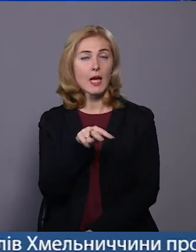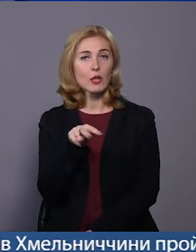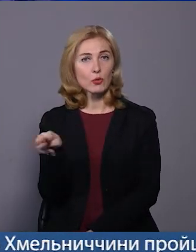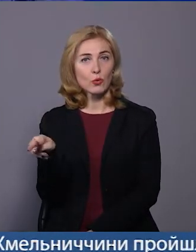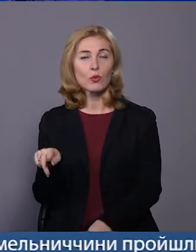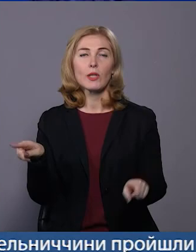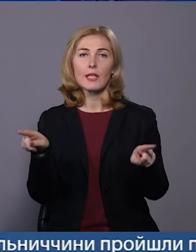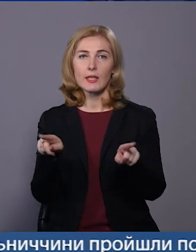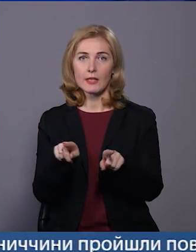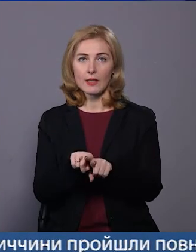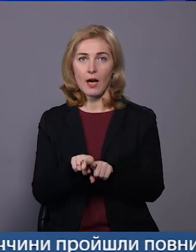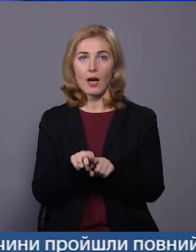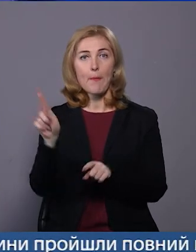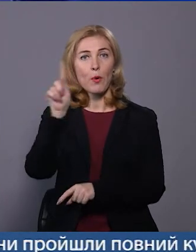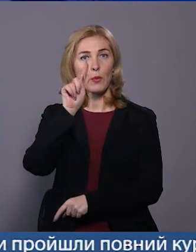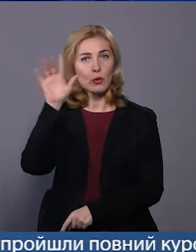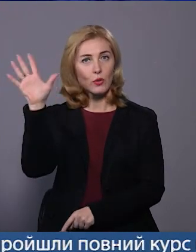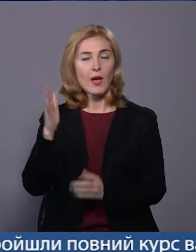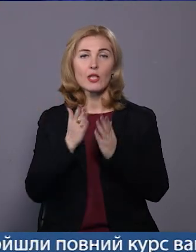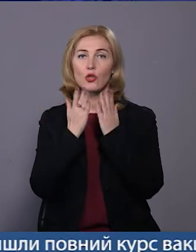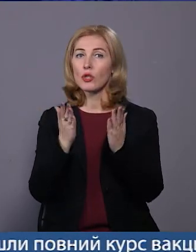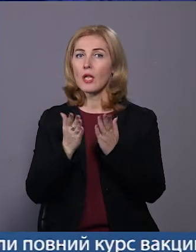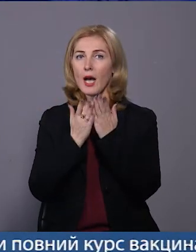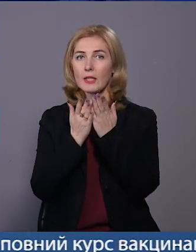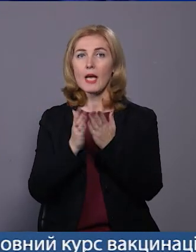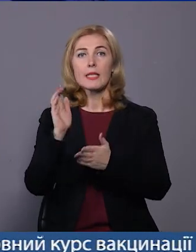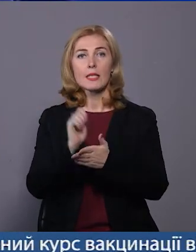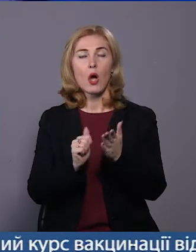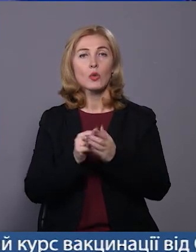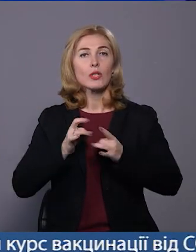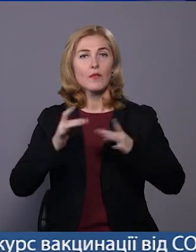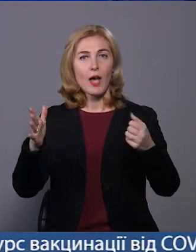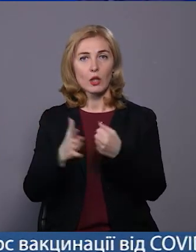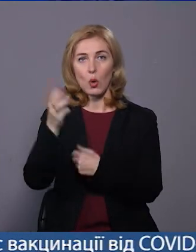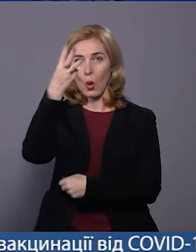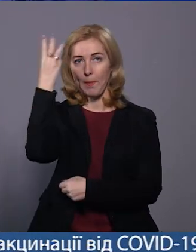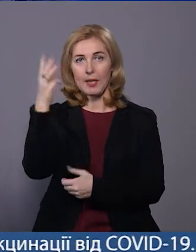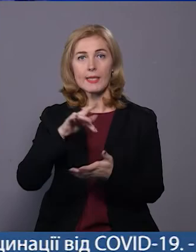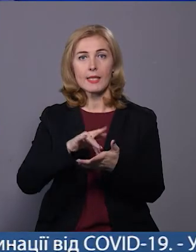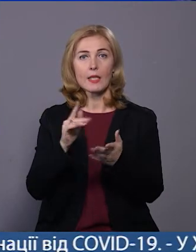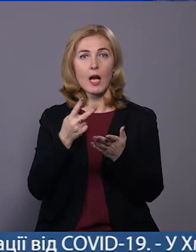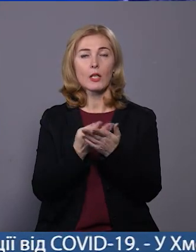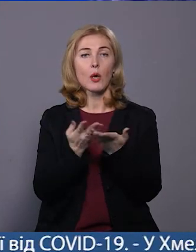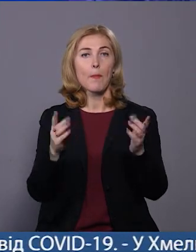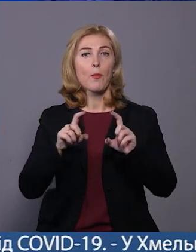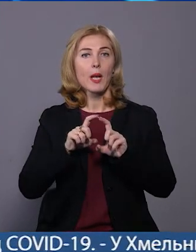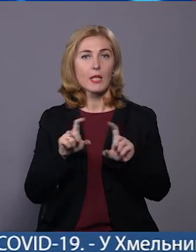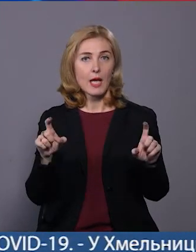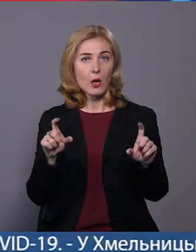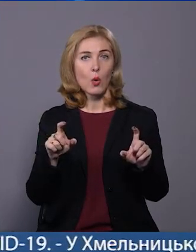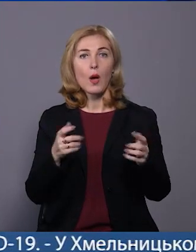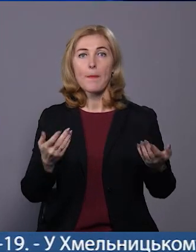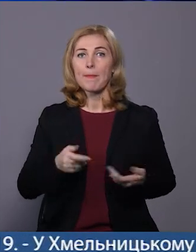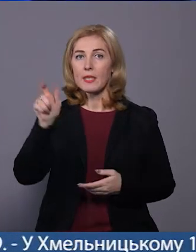і таким чином популяризувати читання. З нагоди свята до Хмельницької центральної публічної бібліотеки